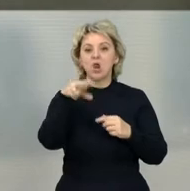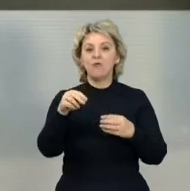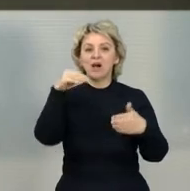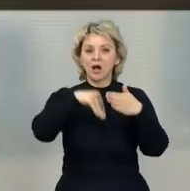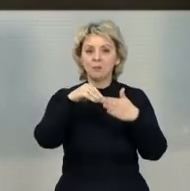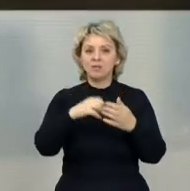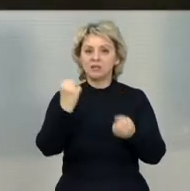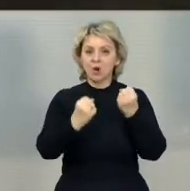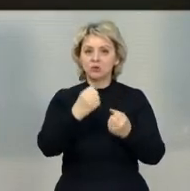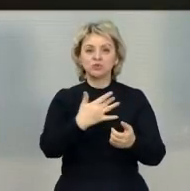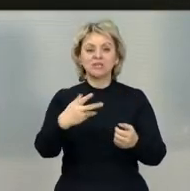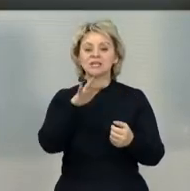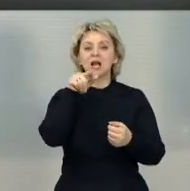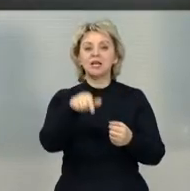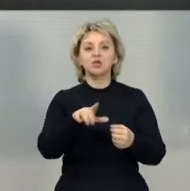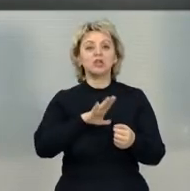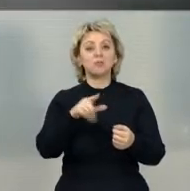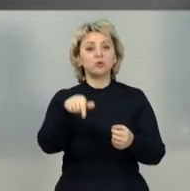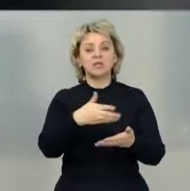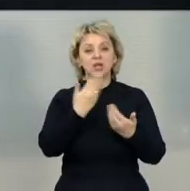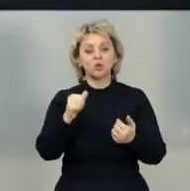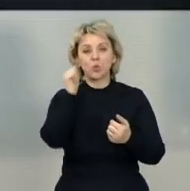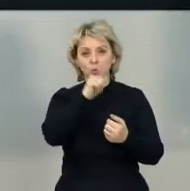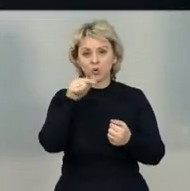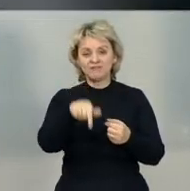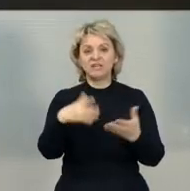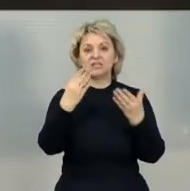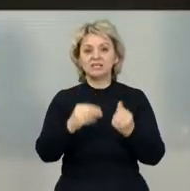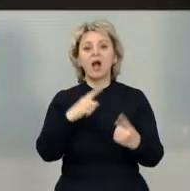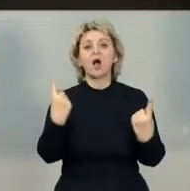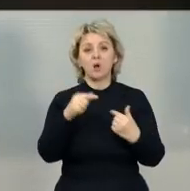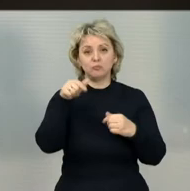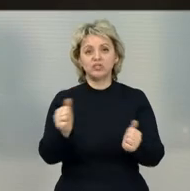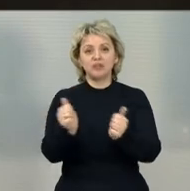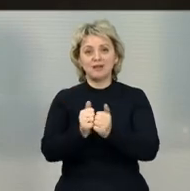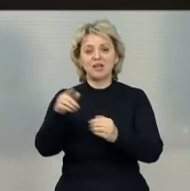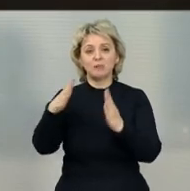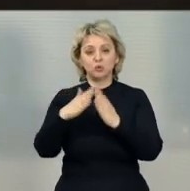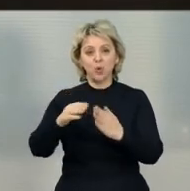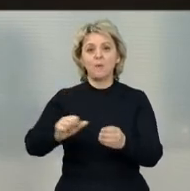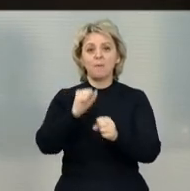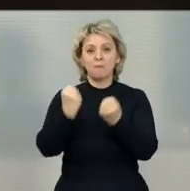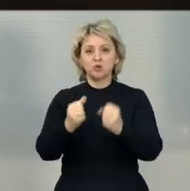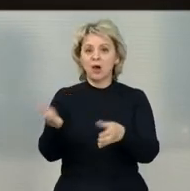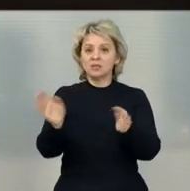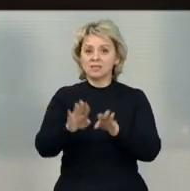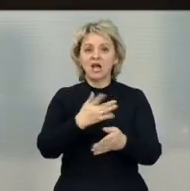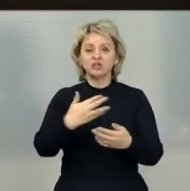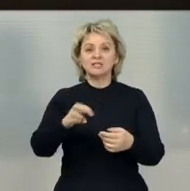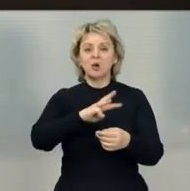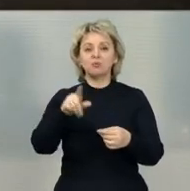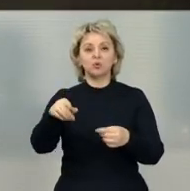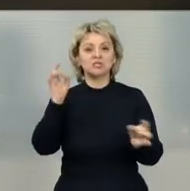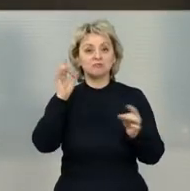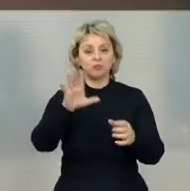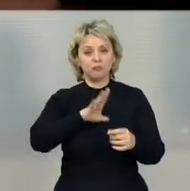новенький внедорожник несколько лет. Ему нет еще и года. В этот день, как обычно, припарковалась у дома, а уже через несколько минут